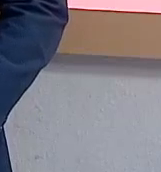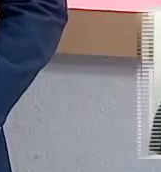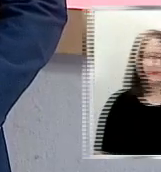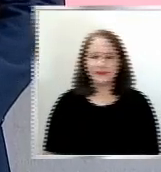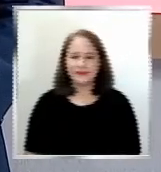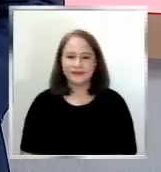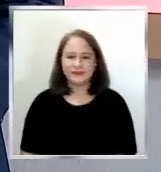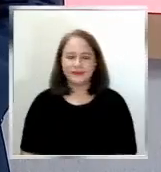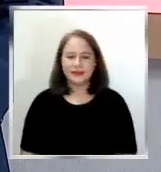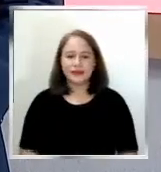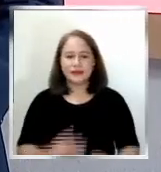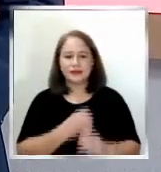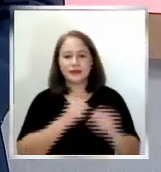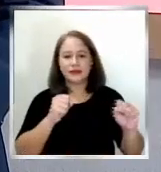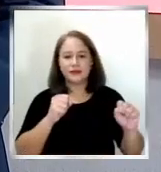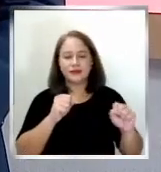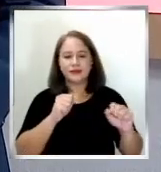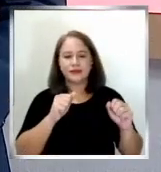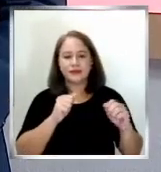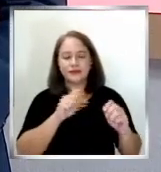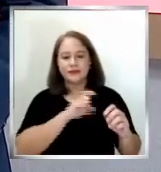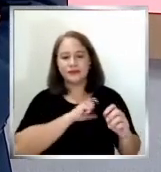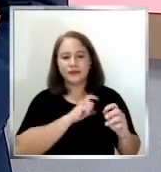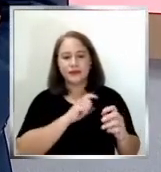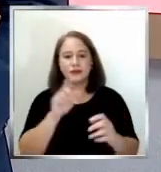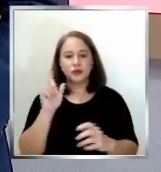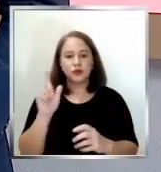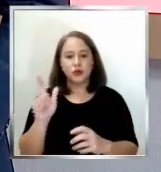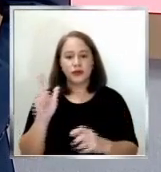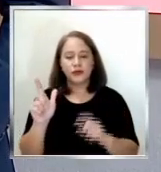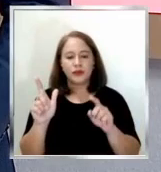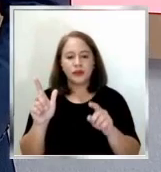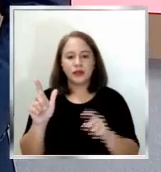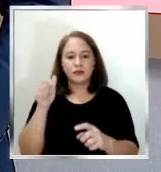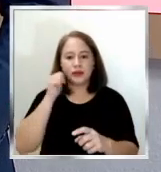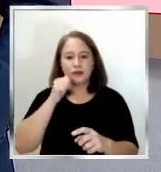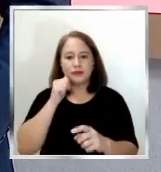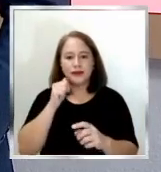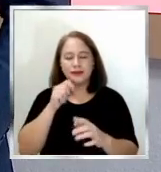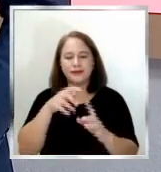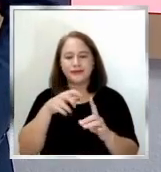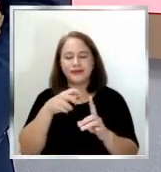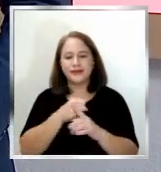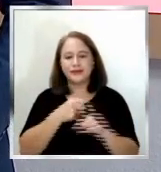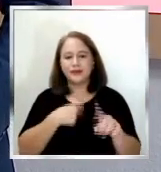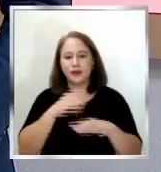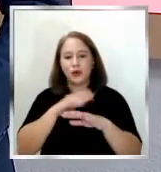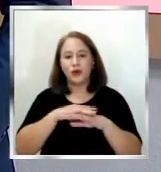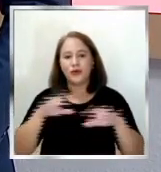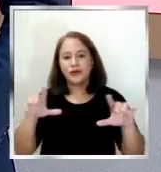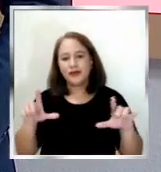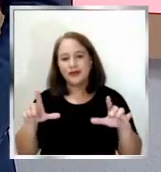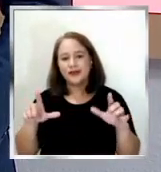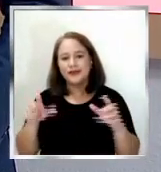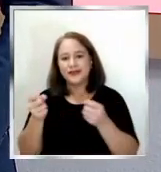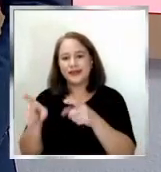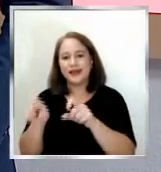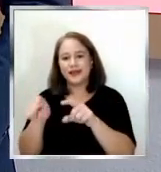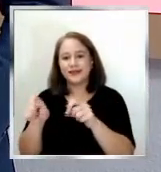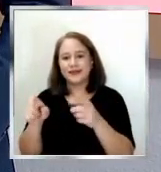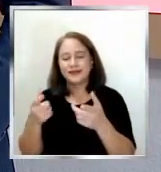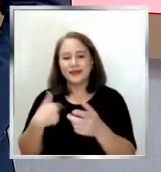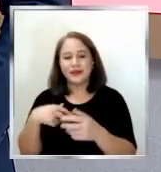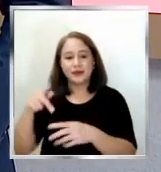isinagip ng mga otoridad ang 20 babaeng biktima umano ng online human trafficking sa Parañaque City. Napag-alaman pang positibo